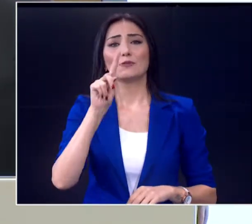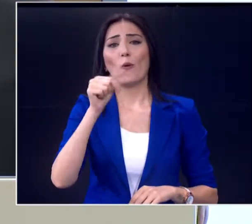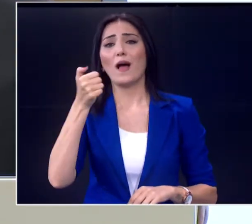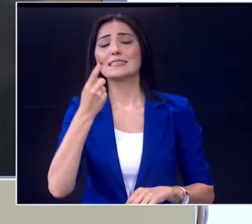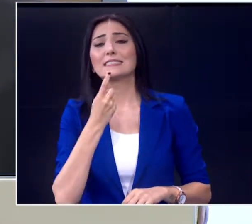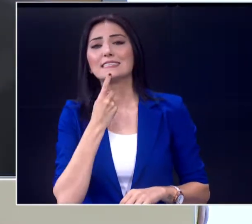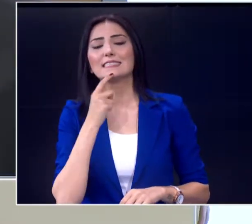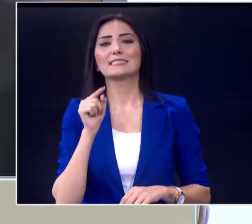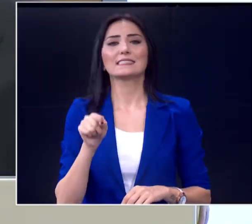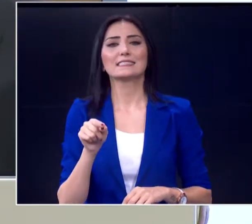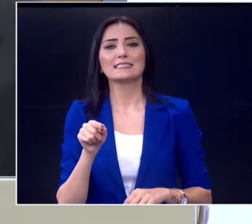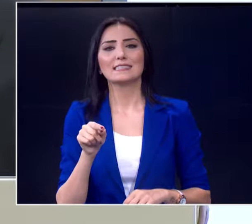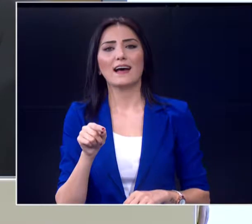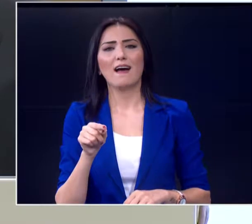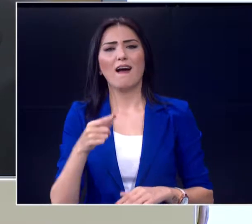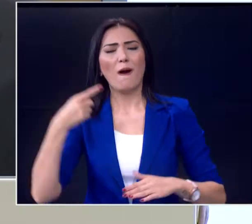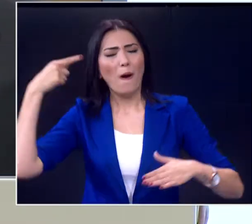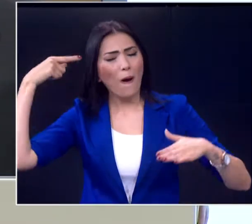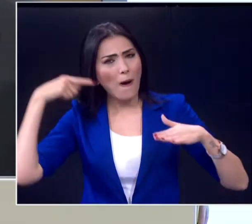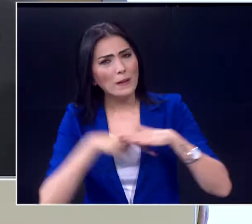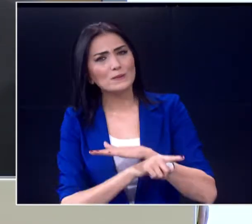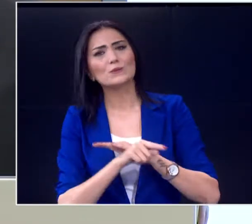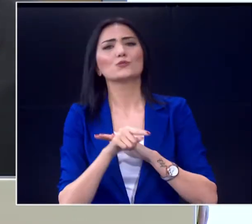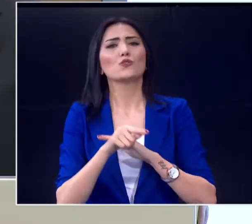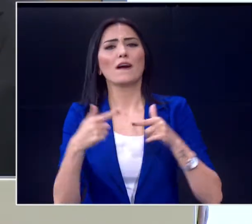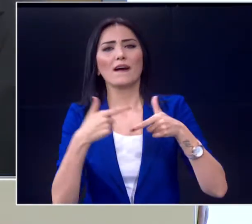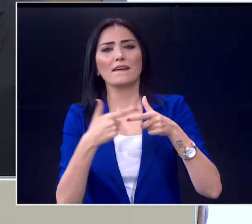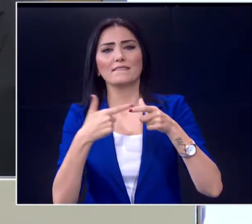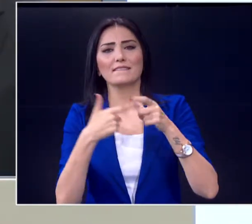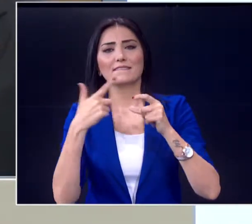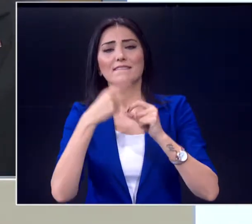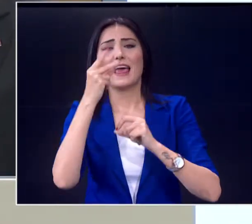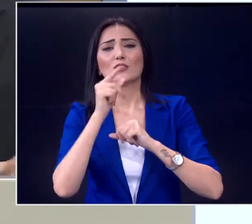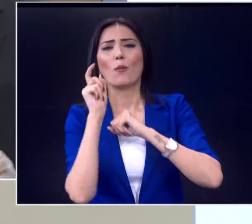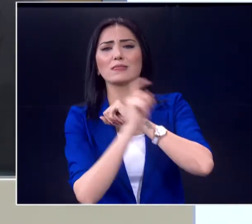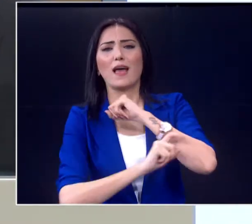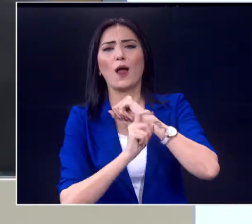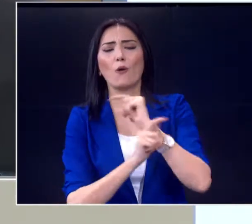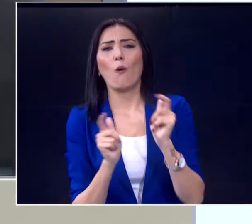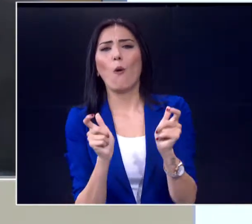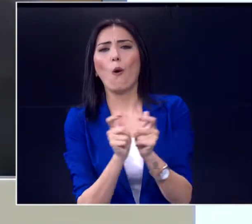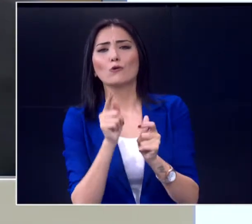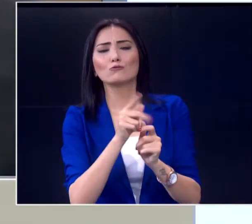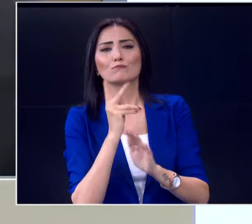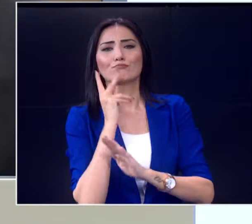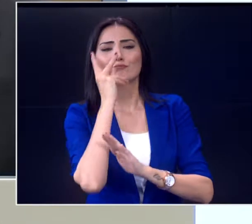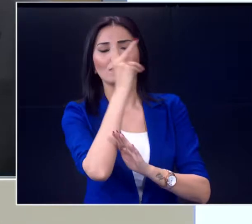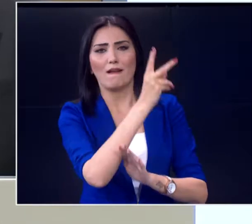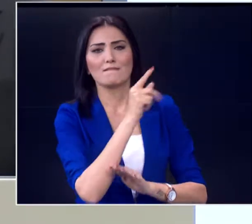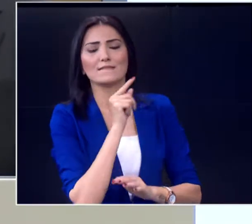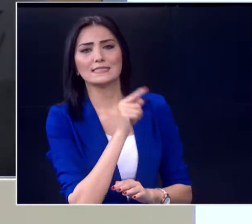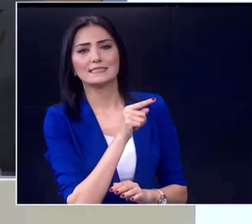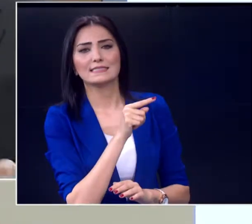2016 yılında alçak FETÖ terör örgütü tarafından